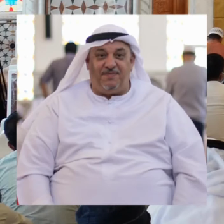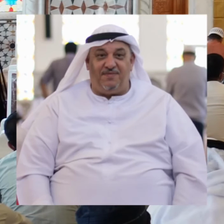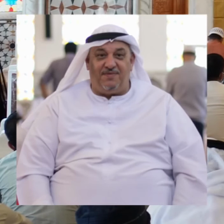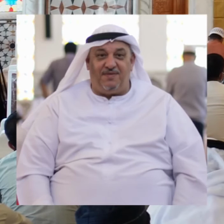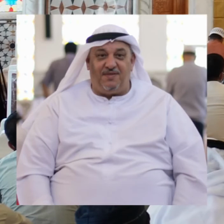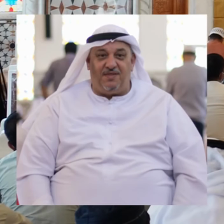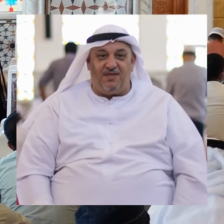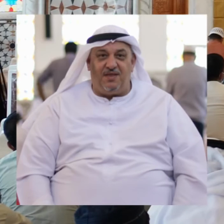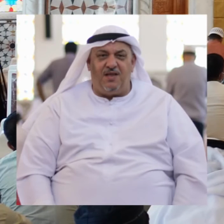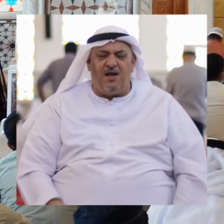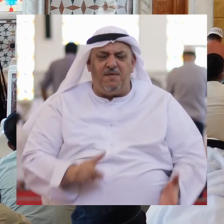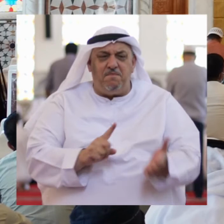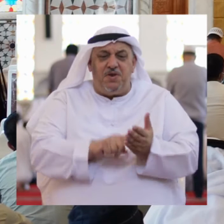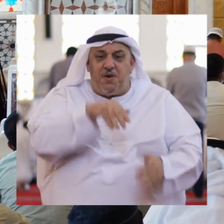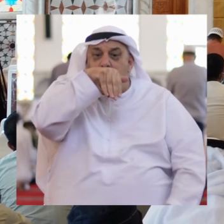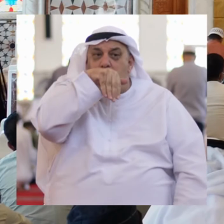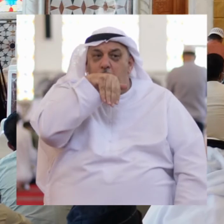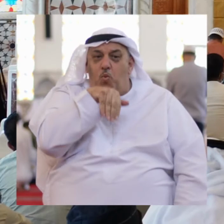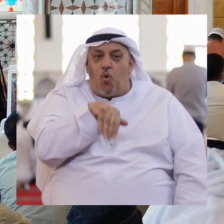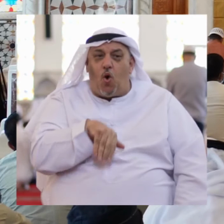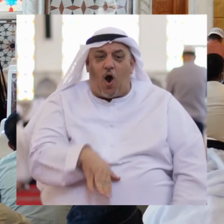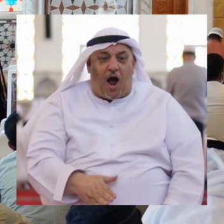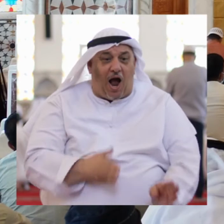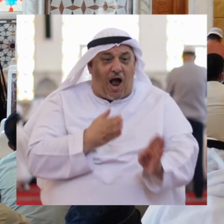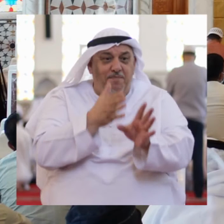قال صلى الله عليه وسلم